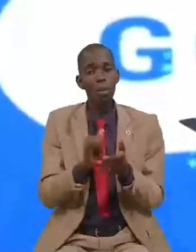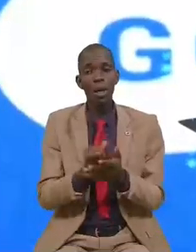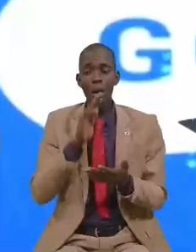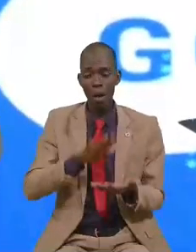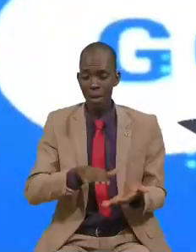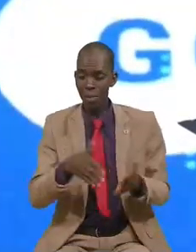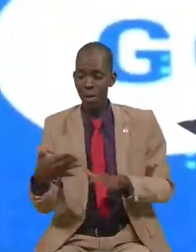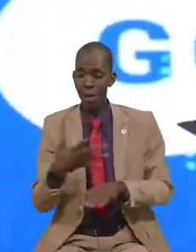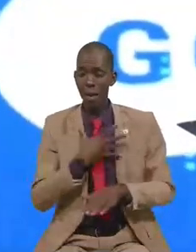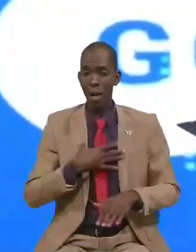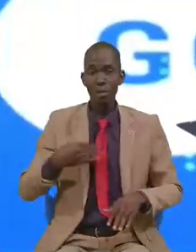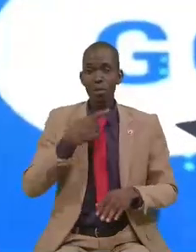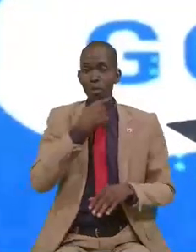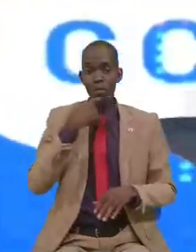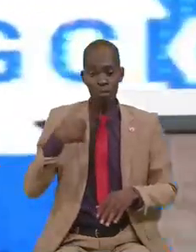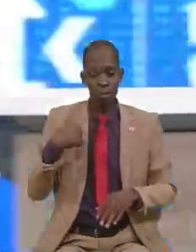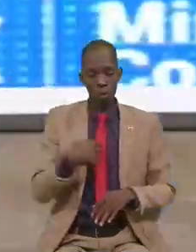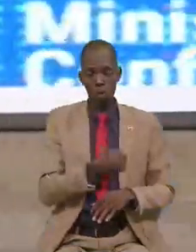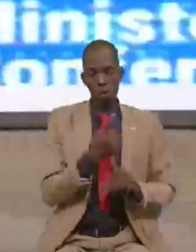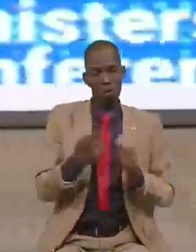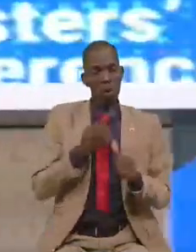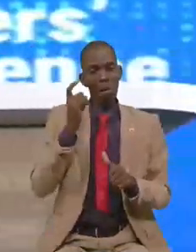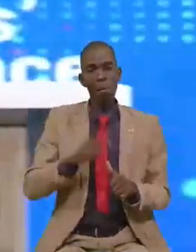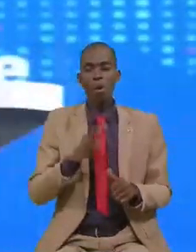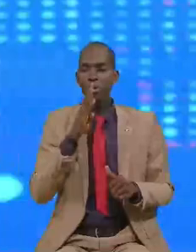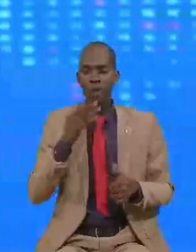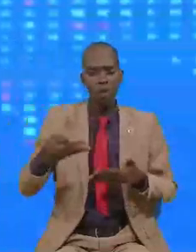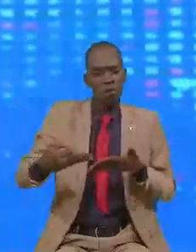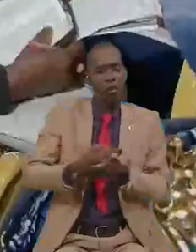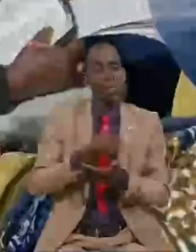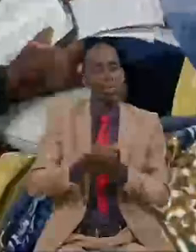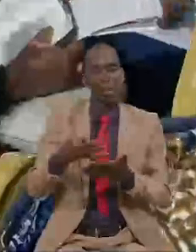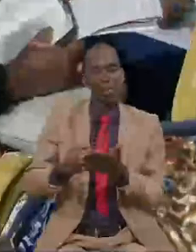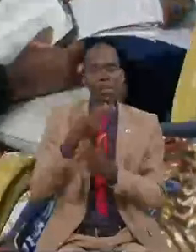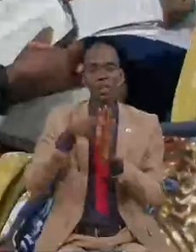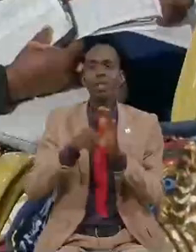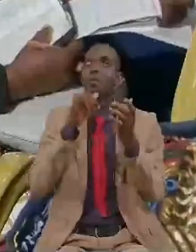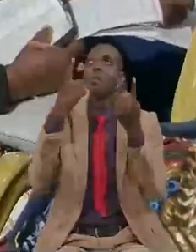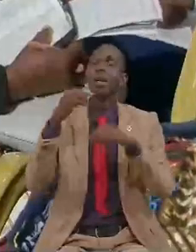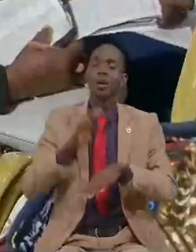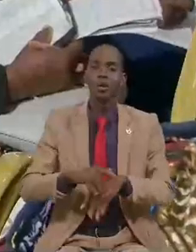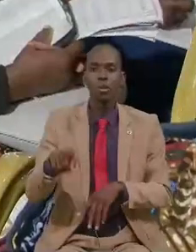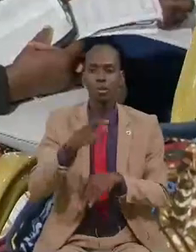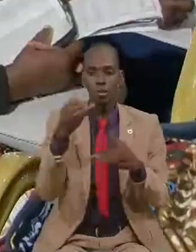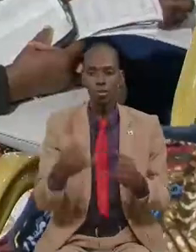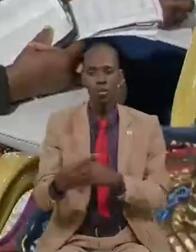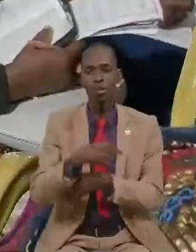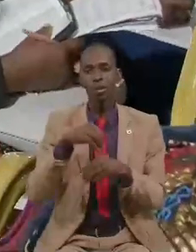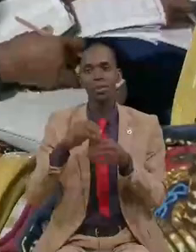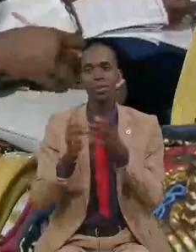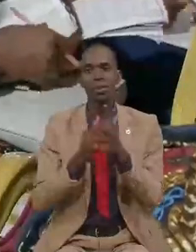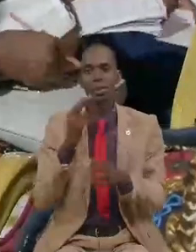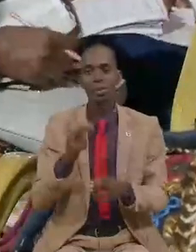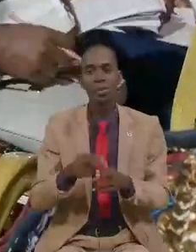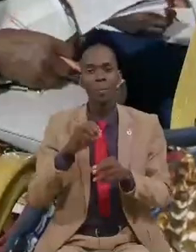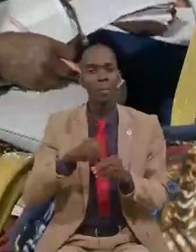desséchés nous-mêmes, nous devons être frais. Et cette fraîcheur vient sur toi aujourd'hui. Il dit dans le